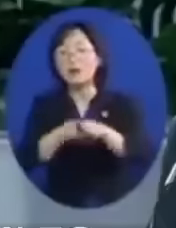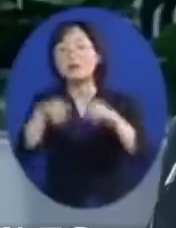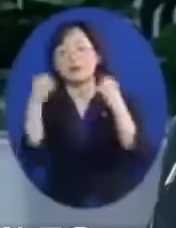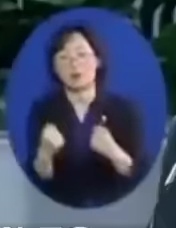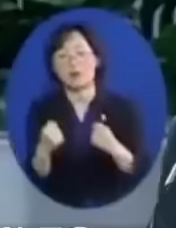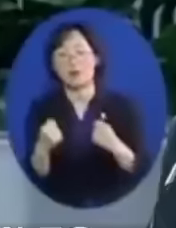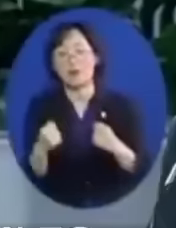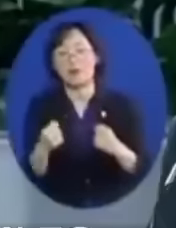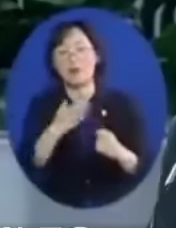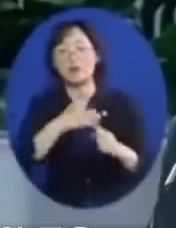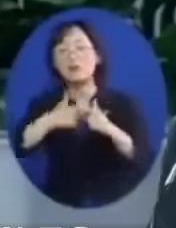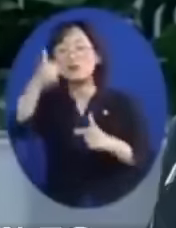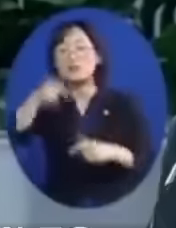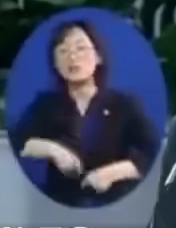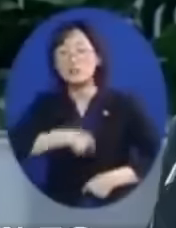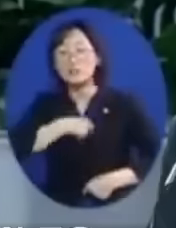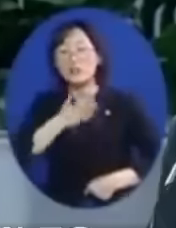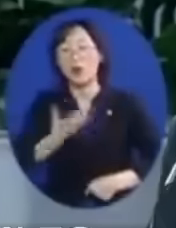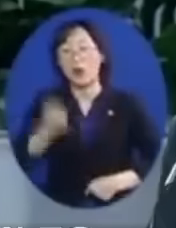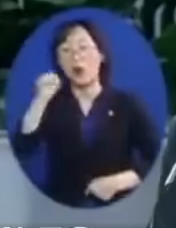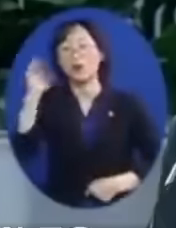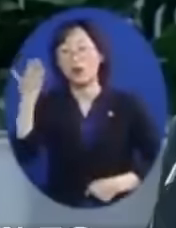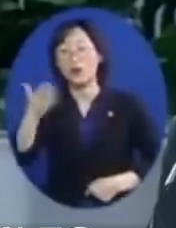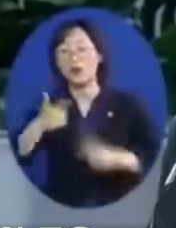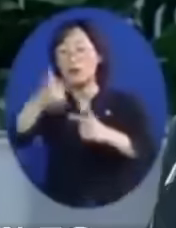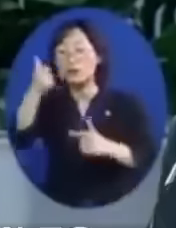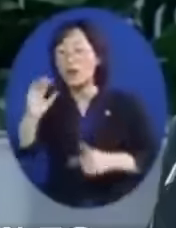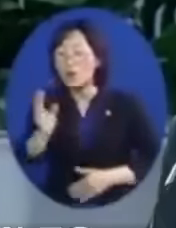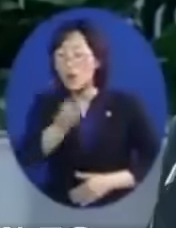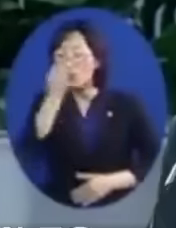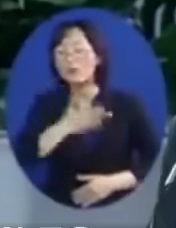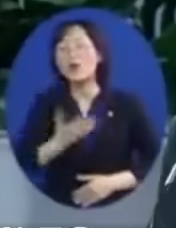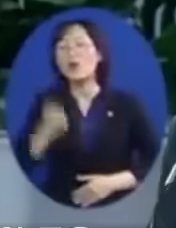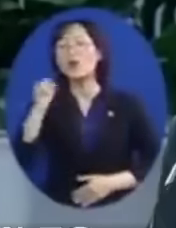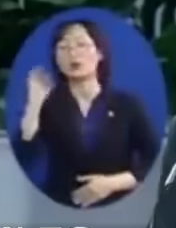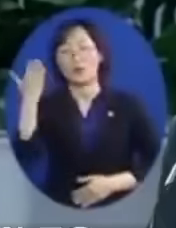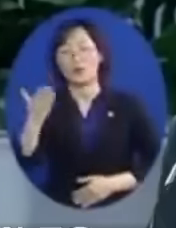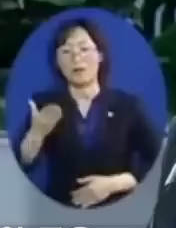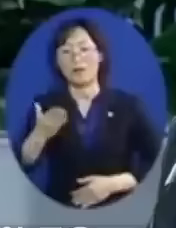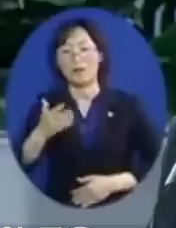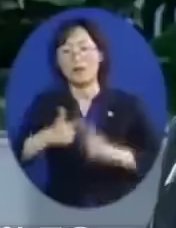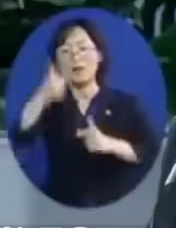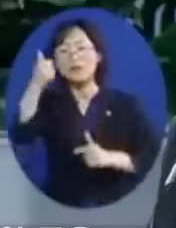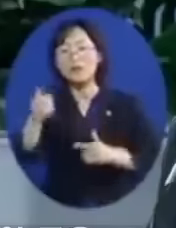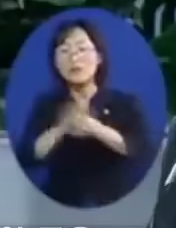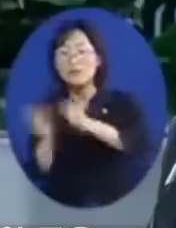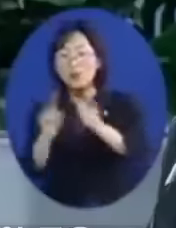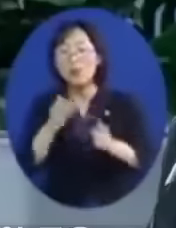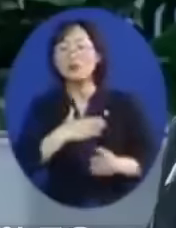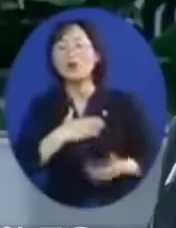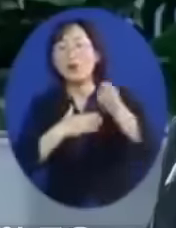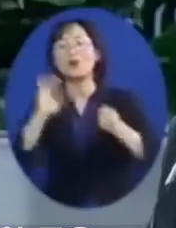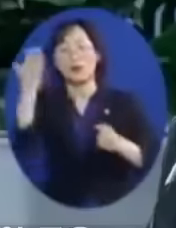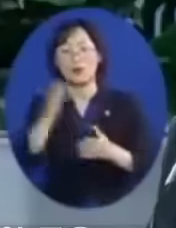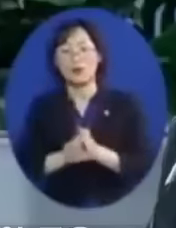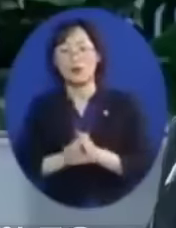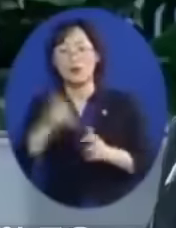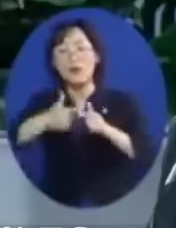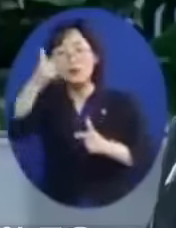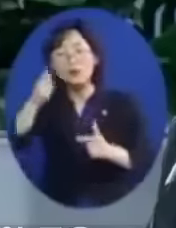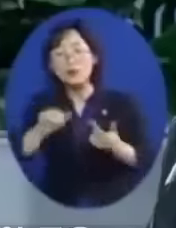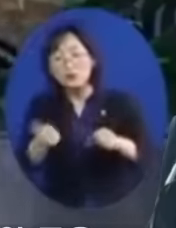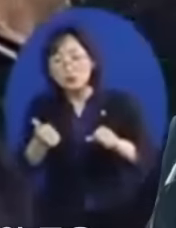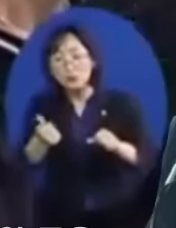되어서 예수님의 의의가 나의 의의가 되고 예수님의 거룩함이 나의 거룩함이 되고 예수님의 치료가 나의 치료함이 되고